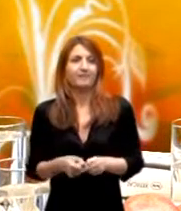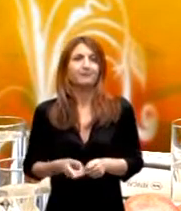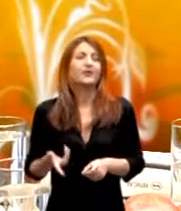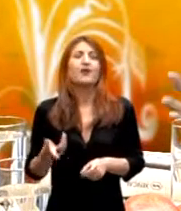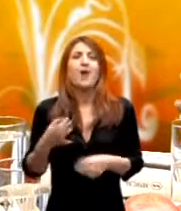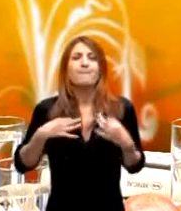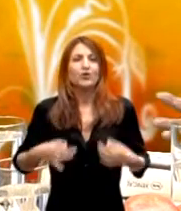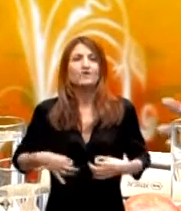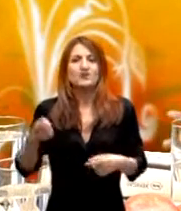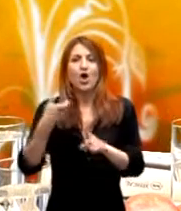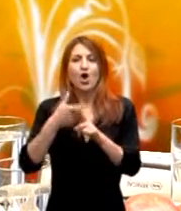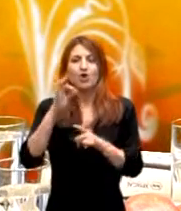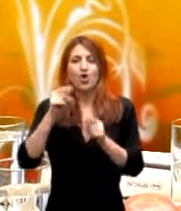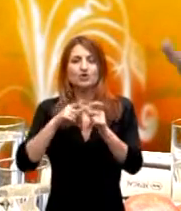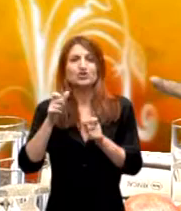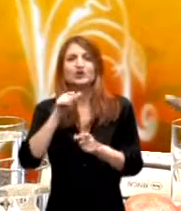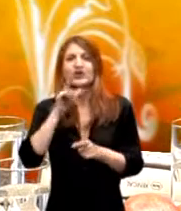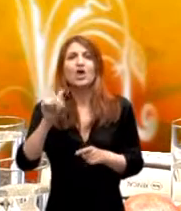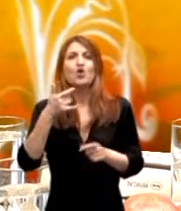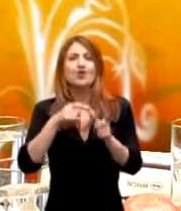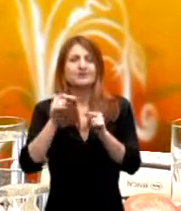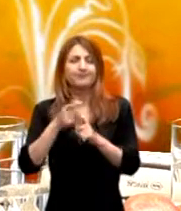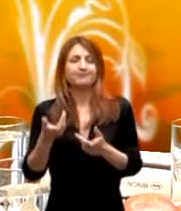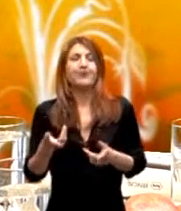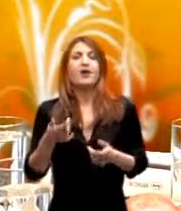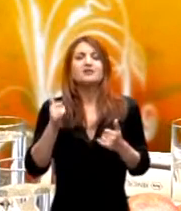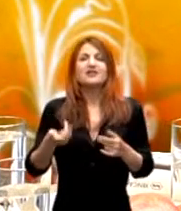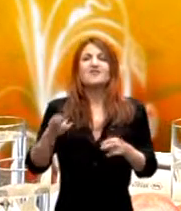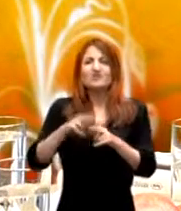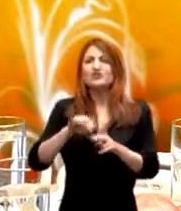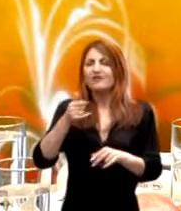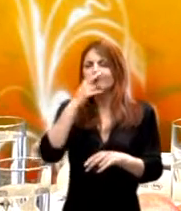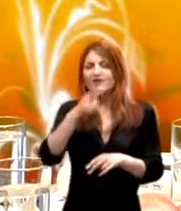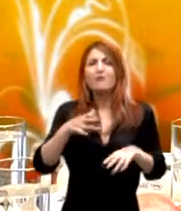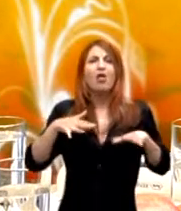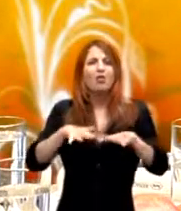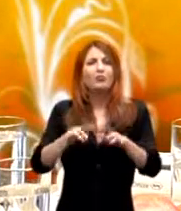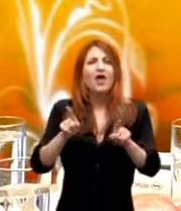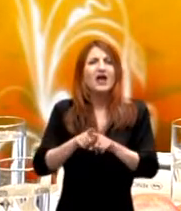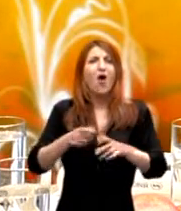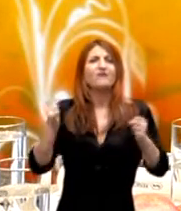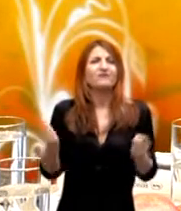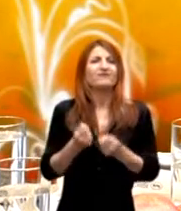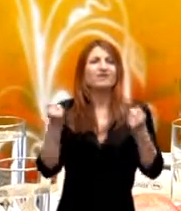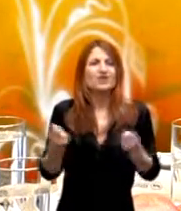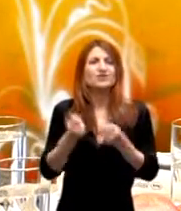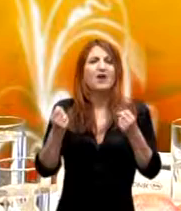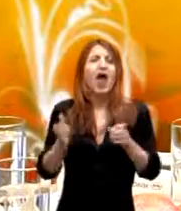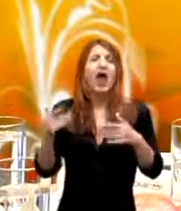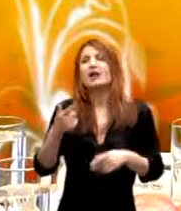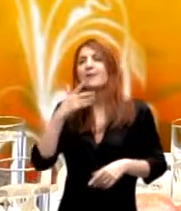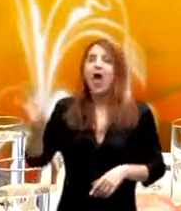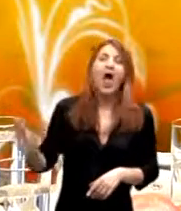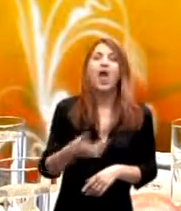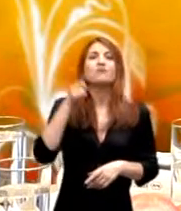Josipe, dosta se stvari pokrenu, ljudi više vježbaju, ali to je sve uvijek nekako stihijski. ajmo sad svi